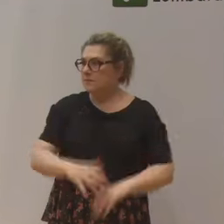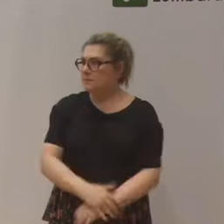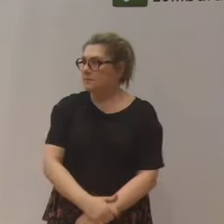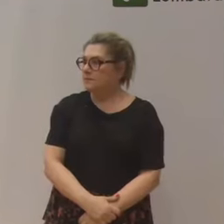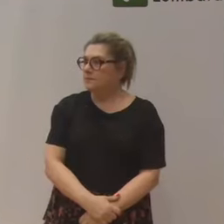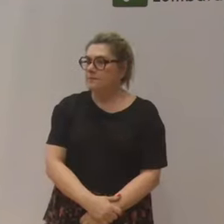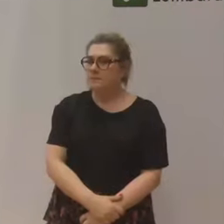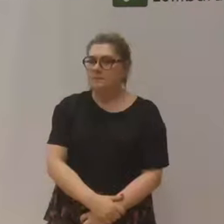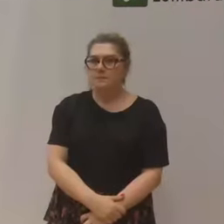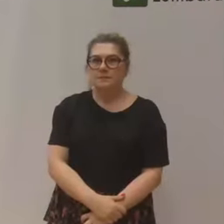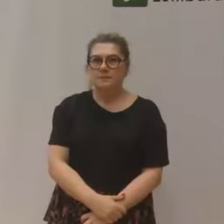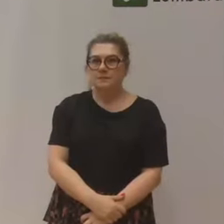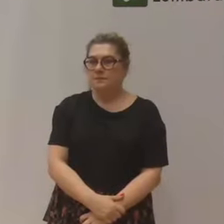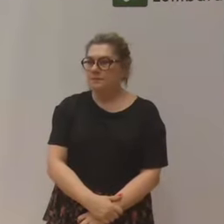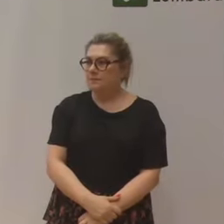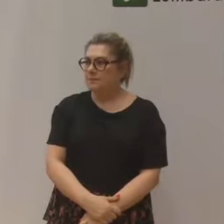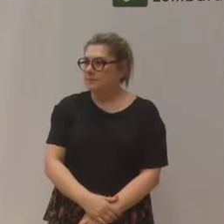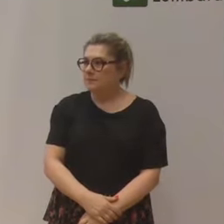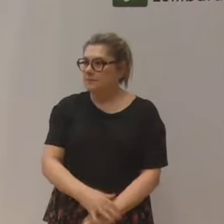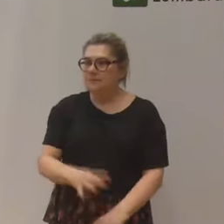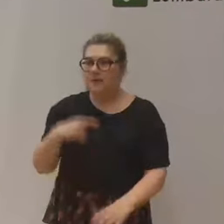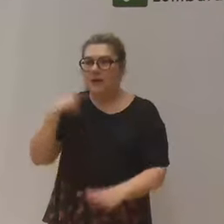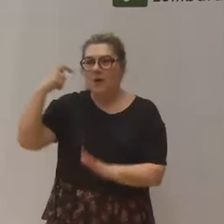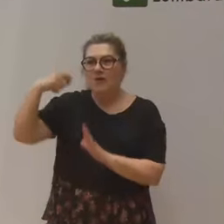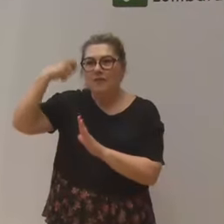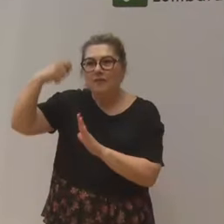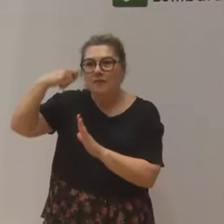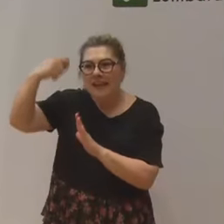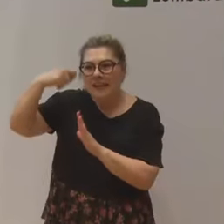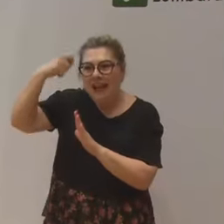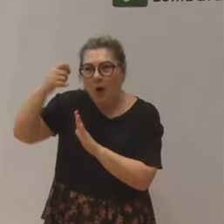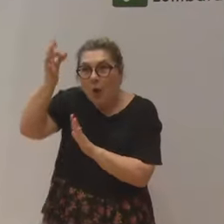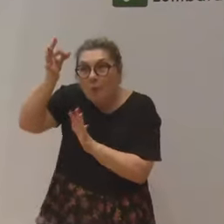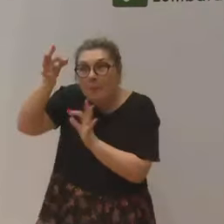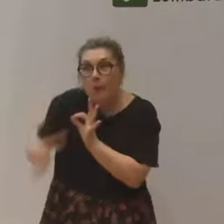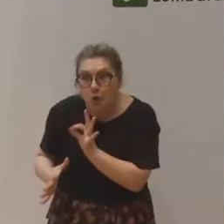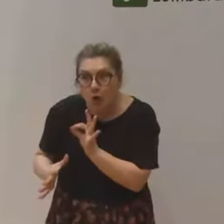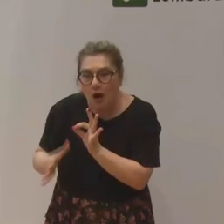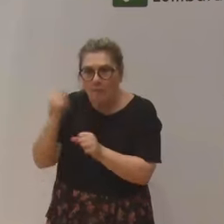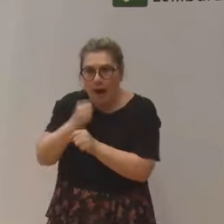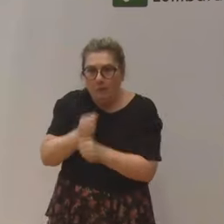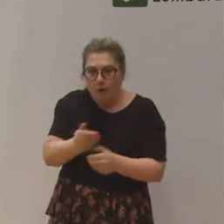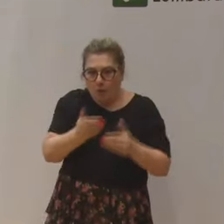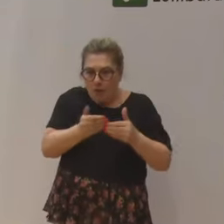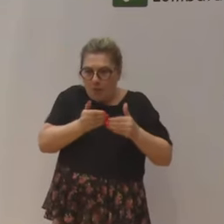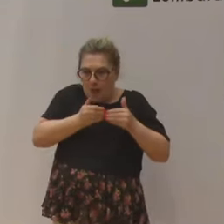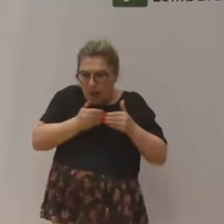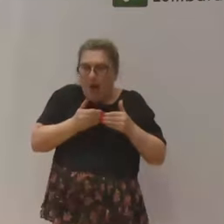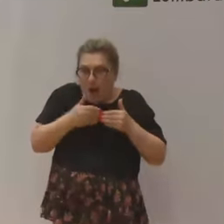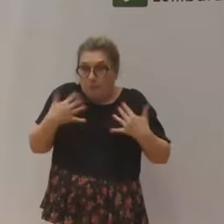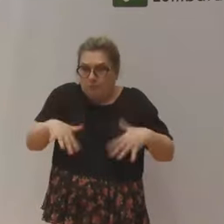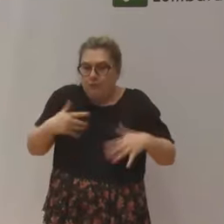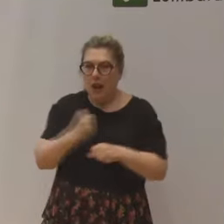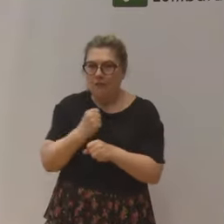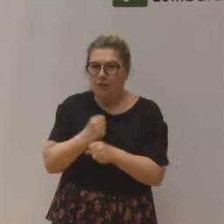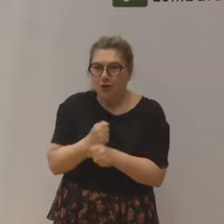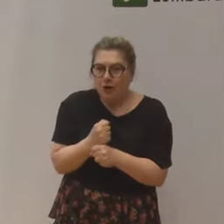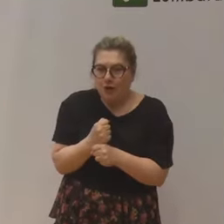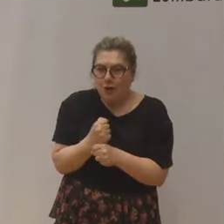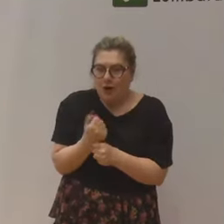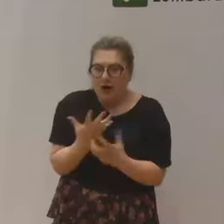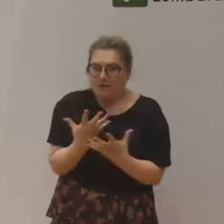Grazie anche a chi ha realizzato il video, perché noi vediamo un minuto, ma il lavoro deve essere stato, insomma, intenso.